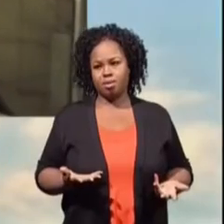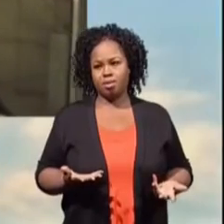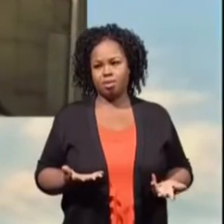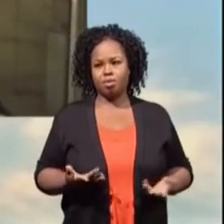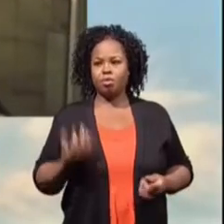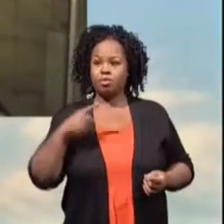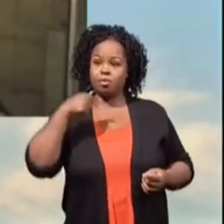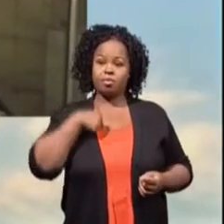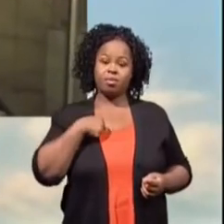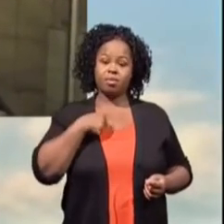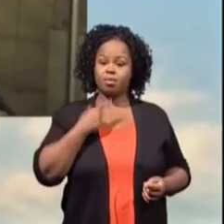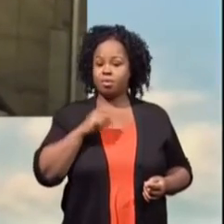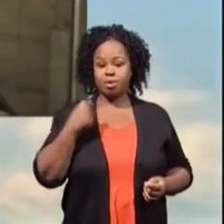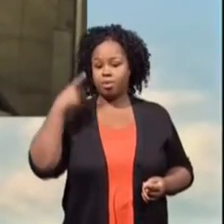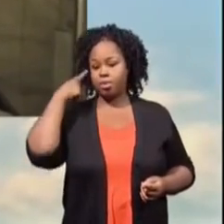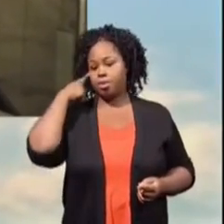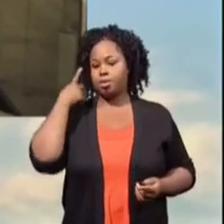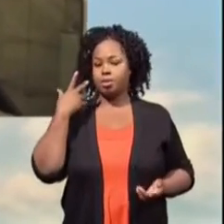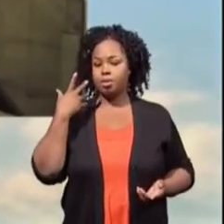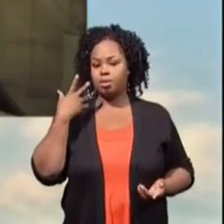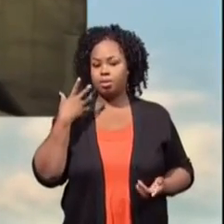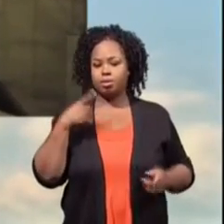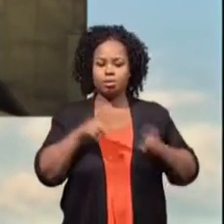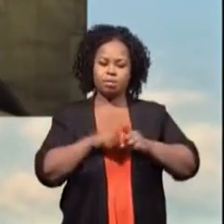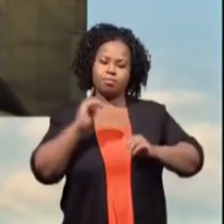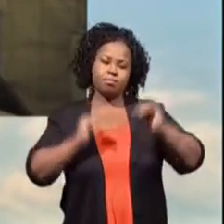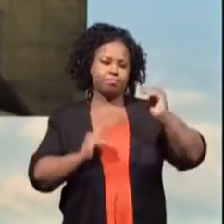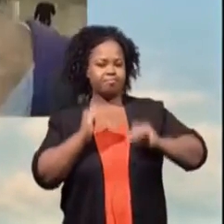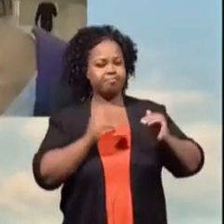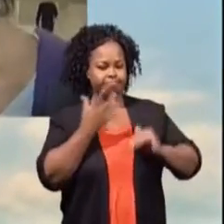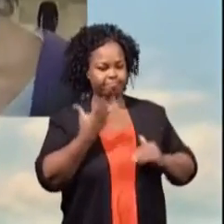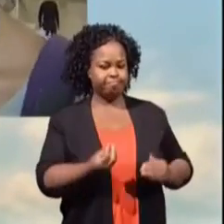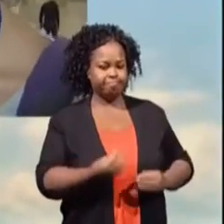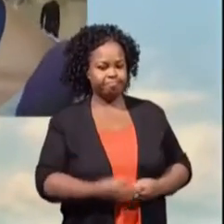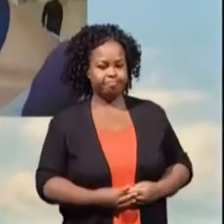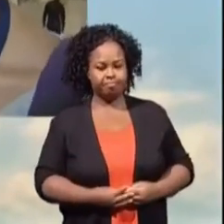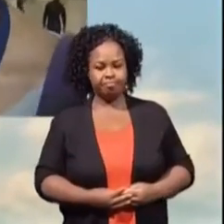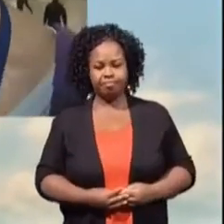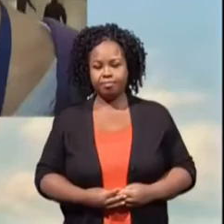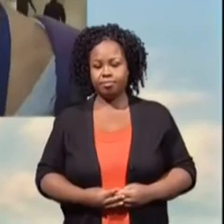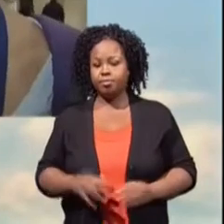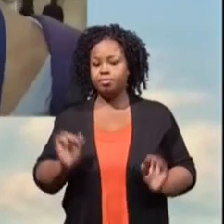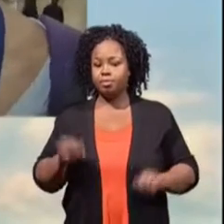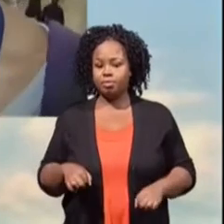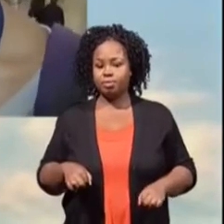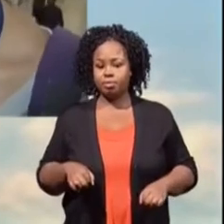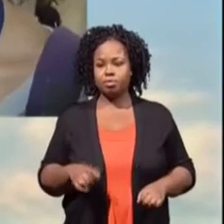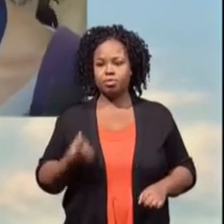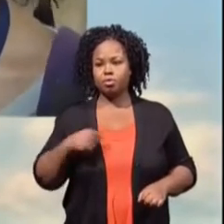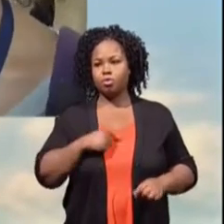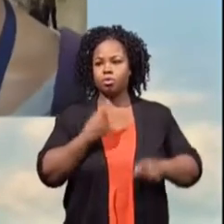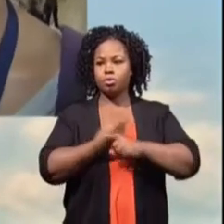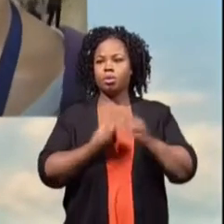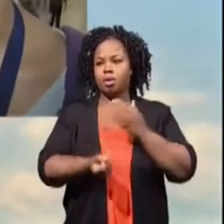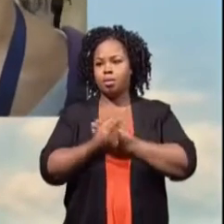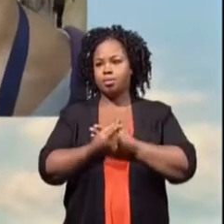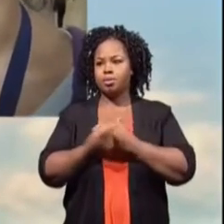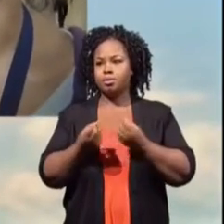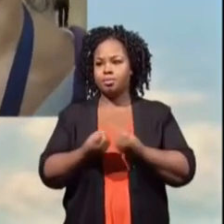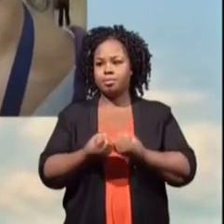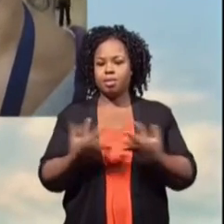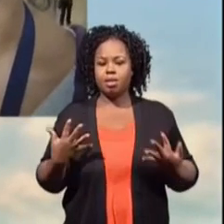basadi. So a go ya ka nna na ke nagana gore like just balance go ya ka nna. Ja, ik denk bij ons wel